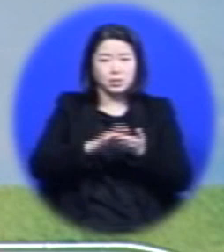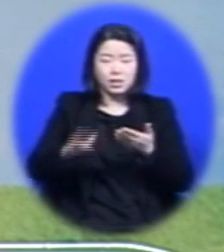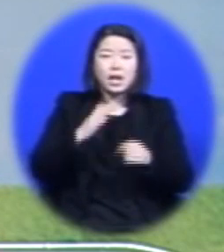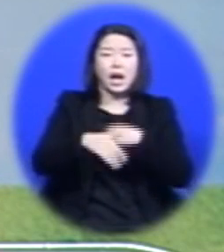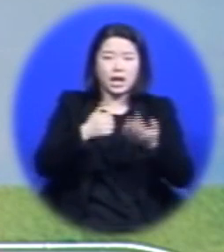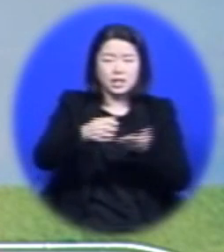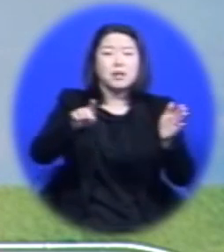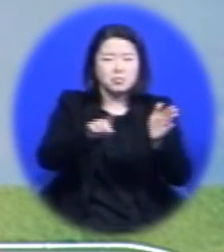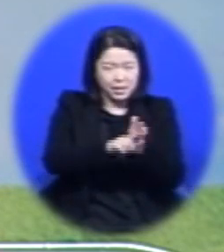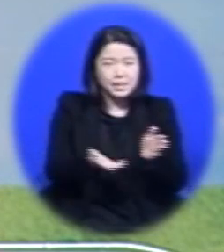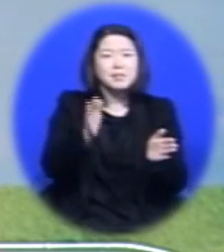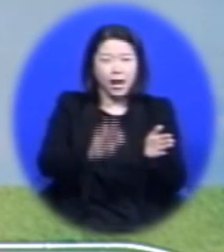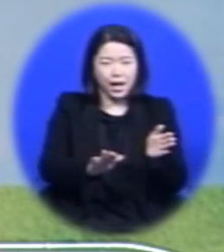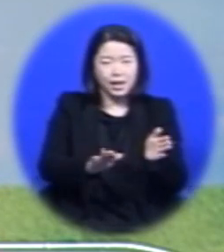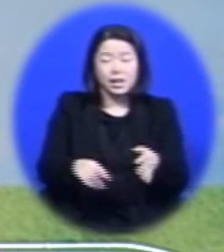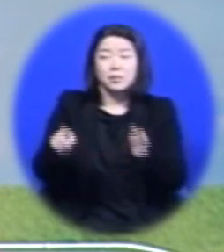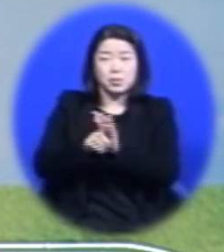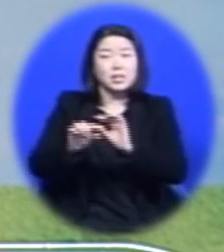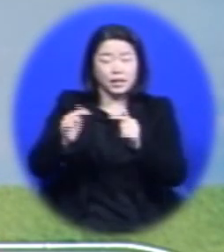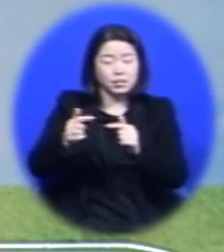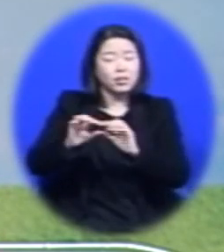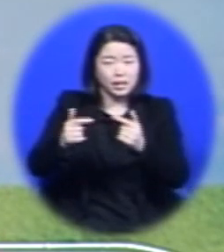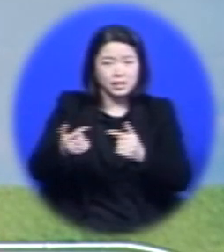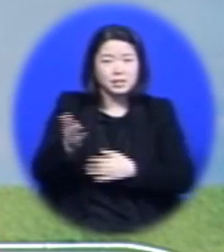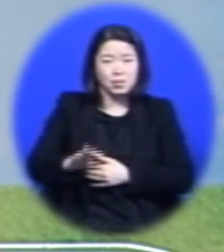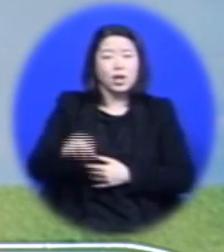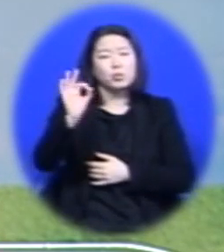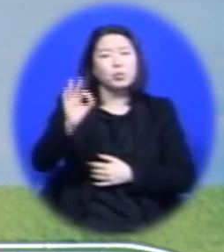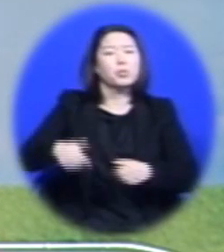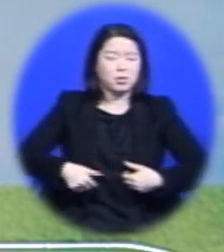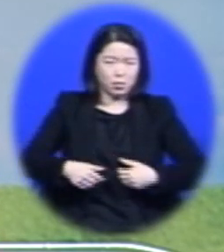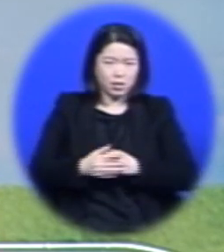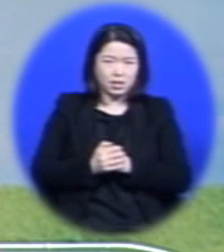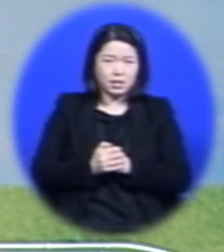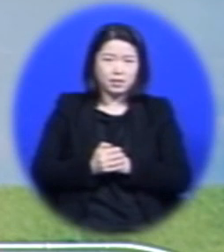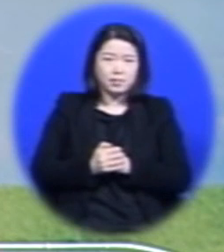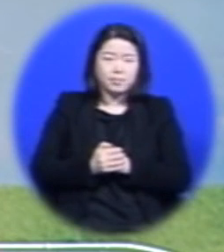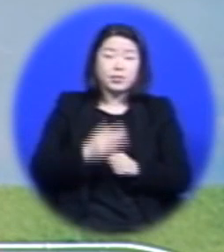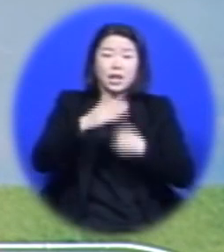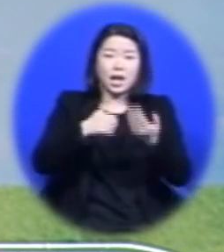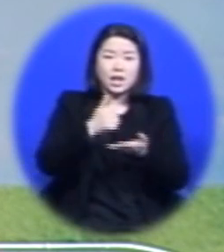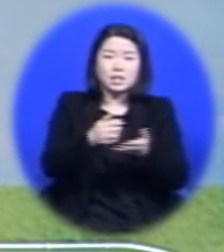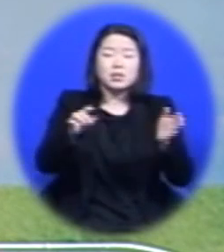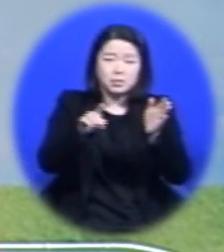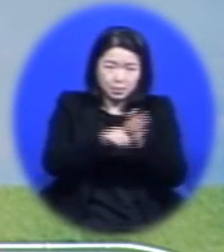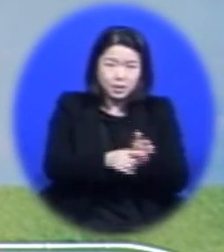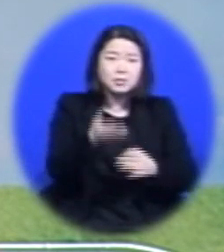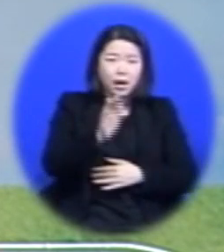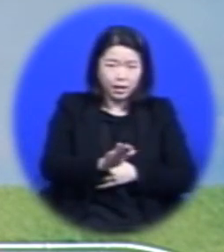빚지 만 안 믿는 거 아니지만 돈도 있어야지 사람이 살아가려면 하나님을 믿기는